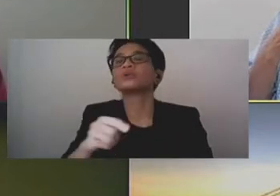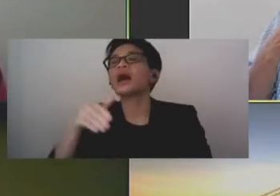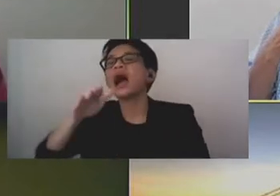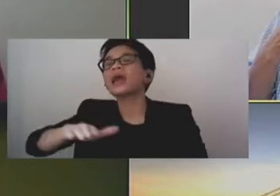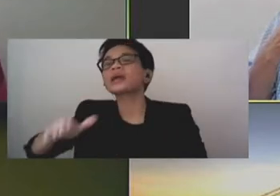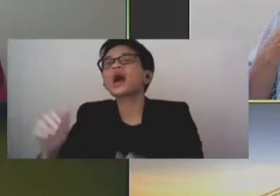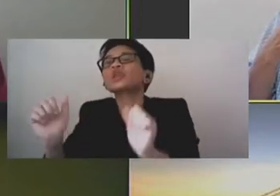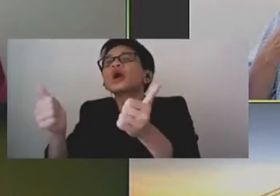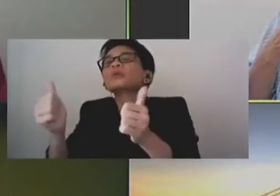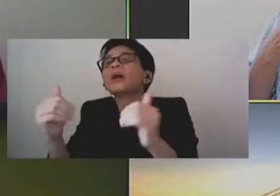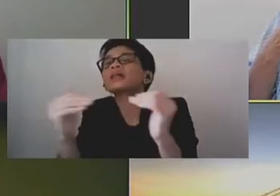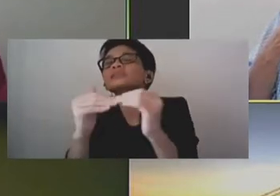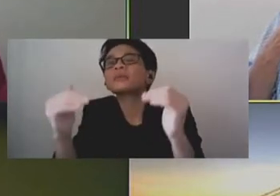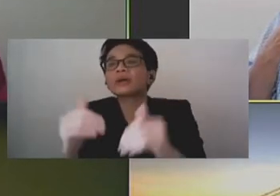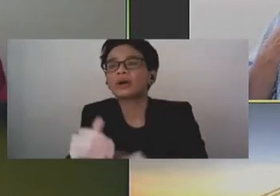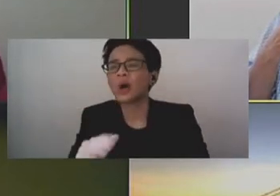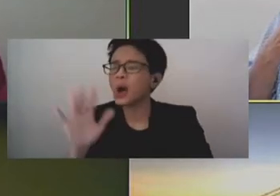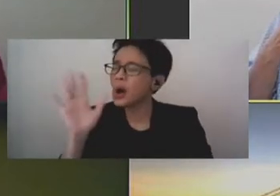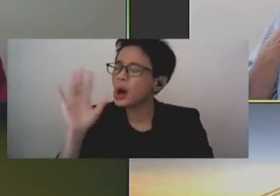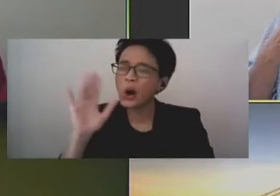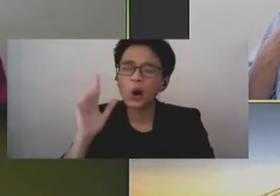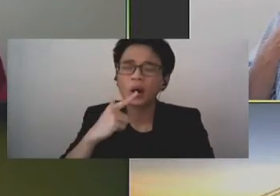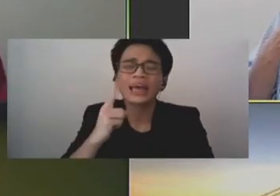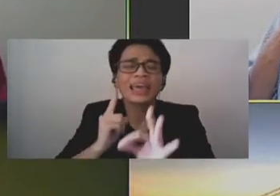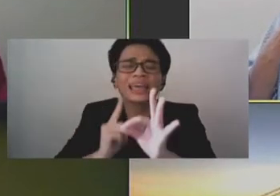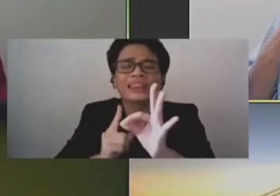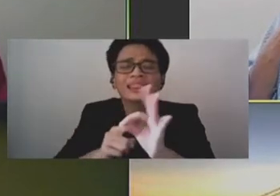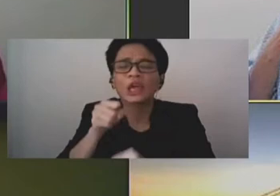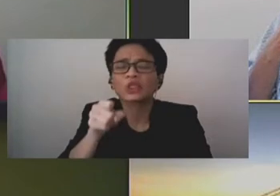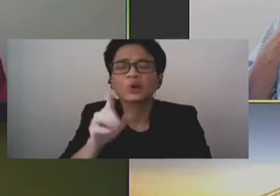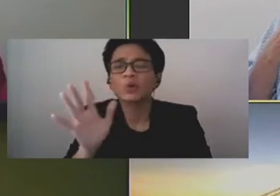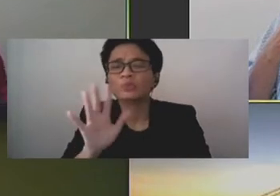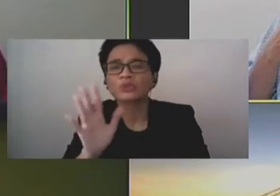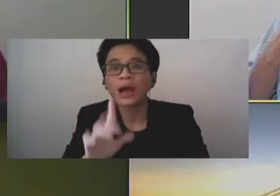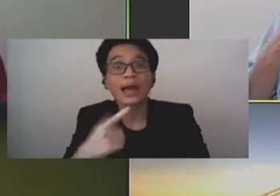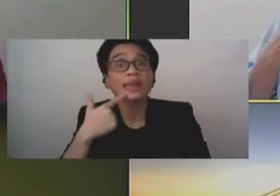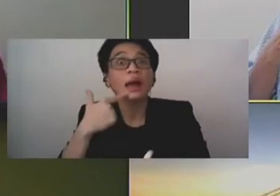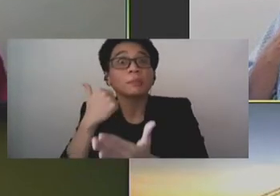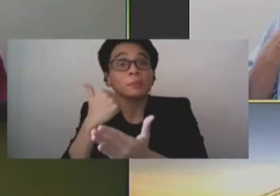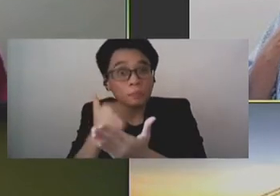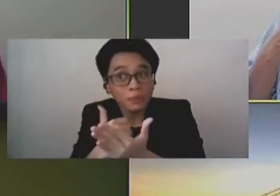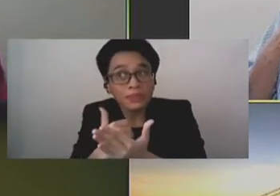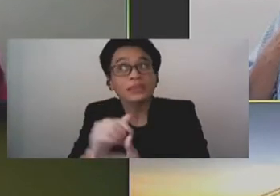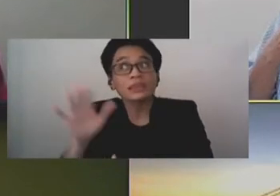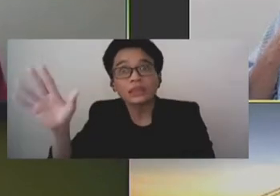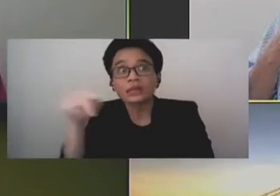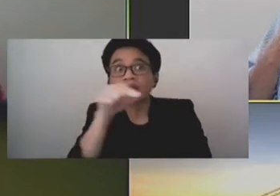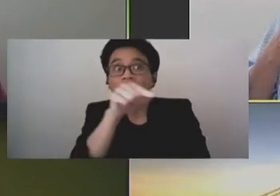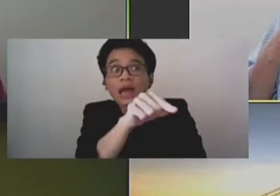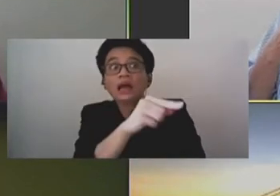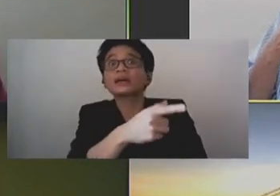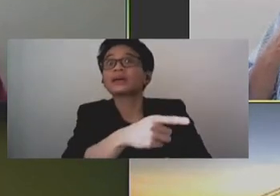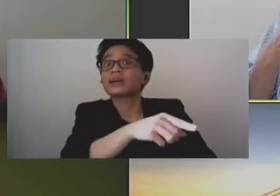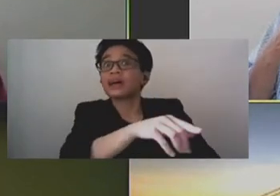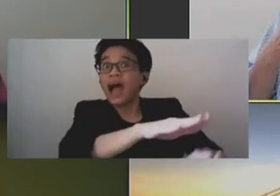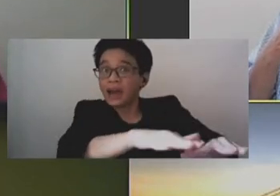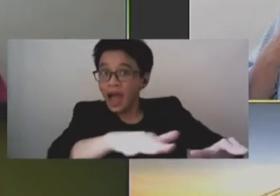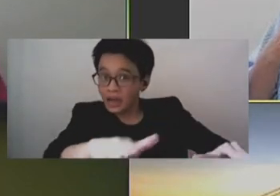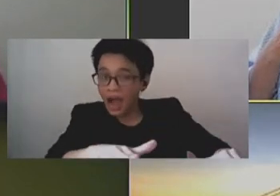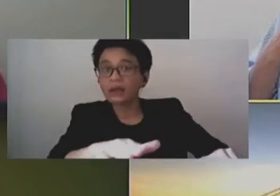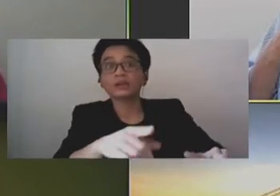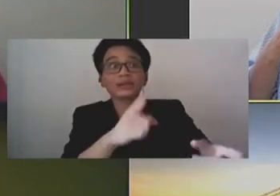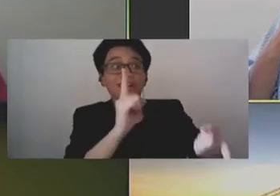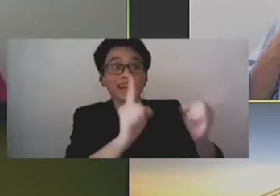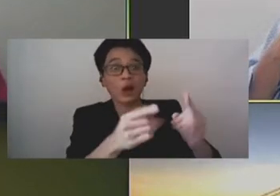normal. That's not the point gitu loh. Yang penting adalah anak kita akan setara ketika dia mendapatkan akses yang sama